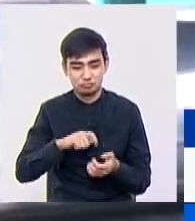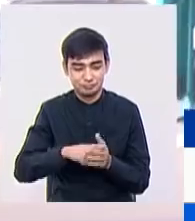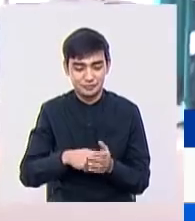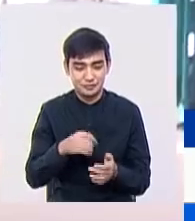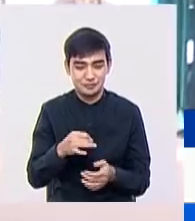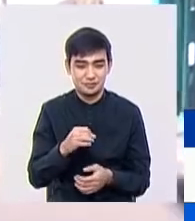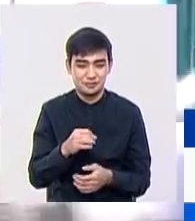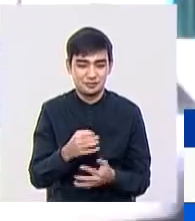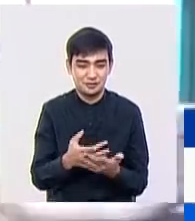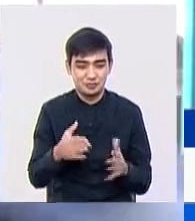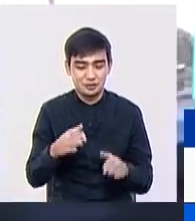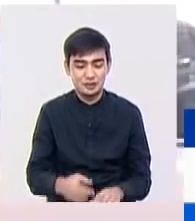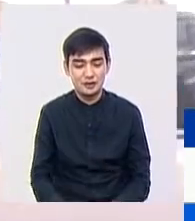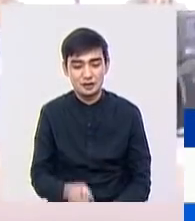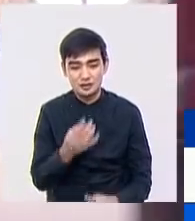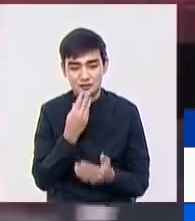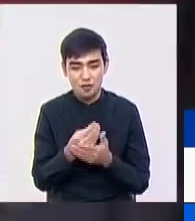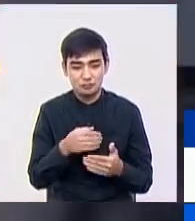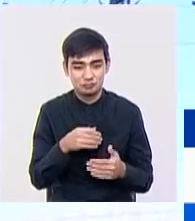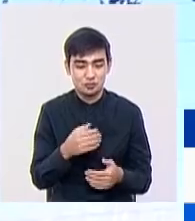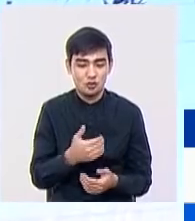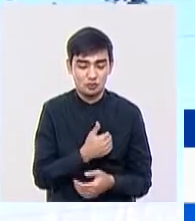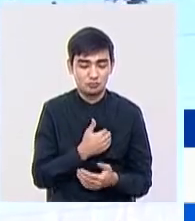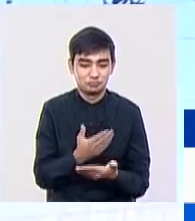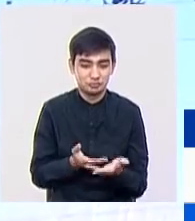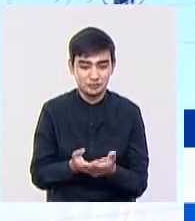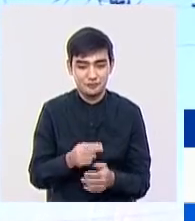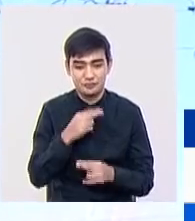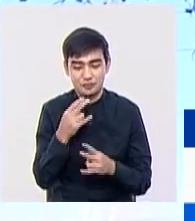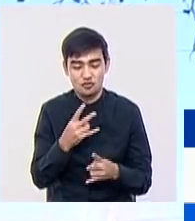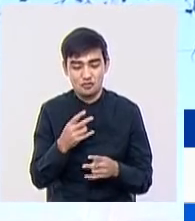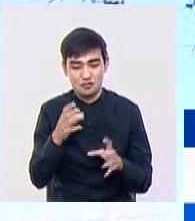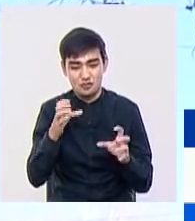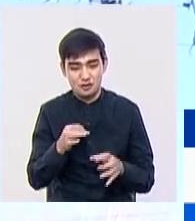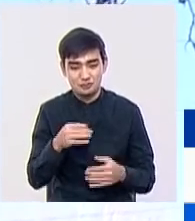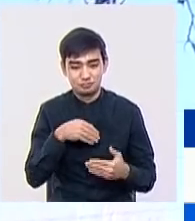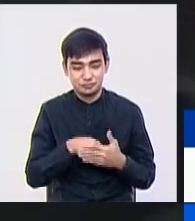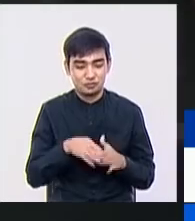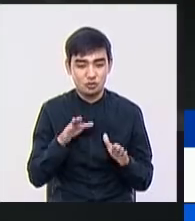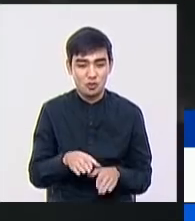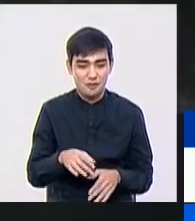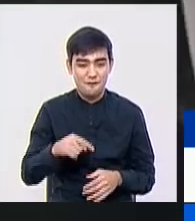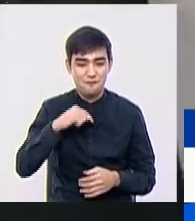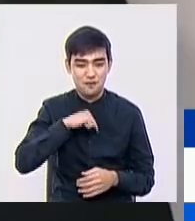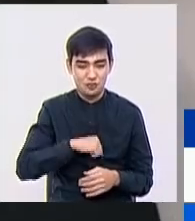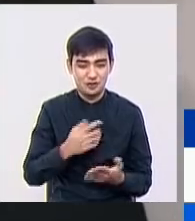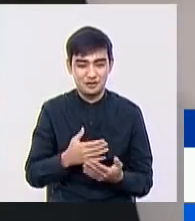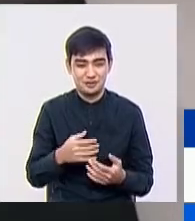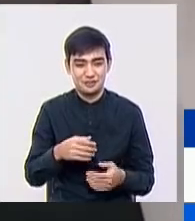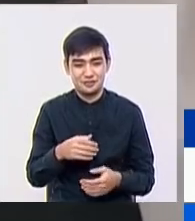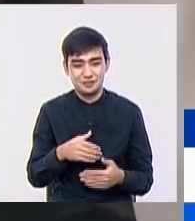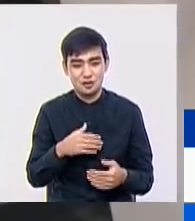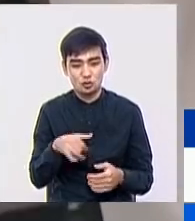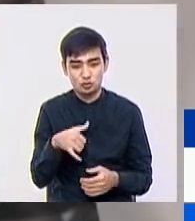контактах. Чтобы уберечь свое имущество, полицейские советуют соблюдать элементарные правила: прятать кошельки только во внутренние глубокие карманы,